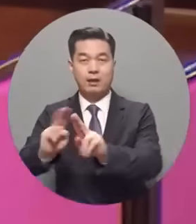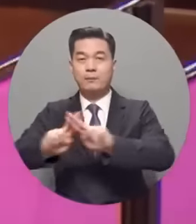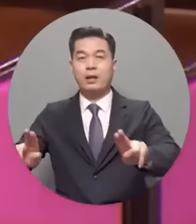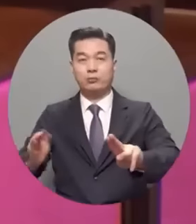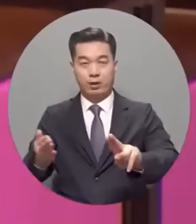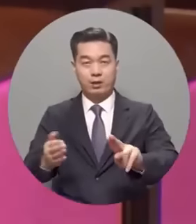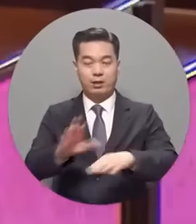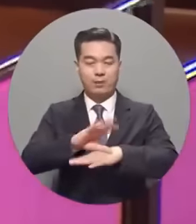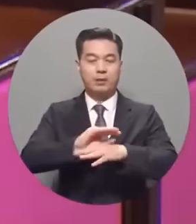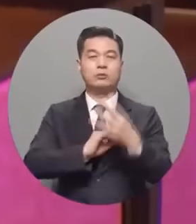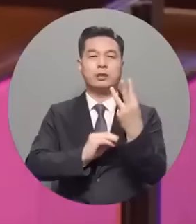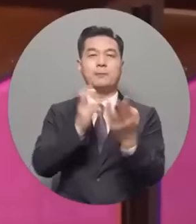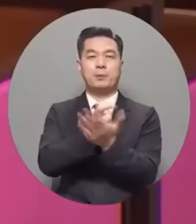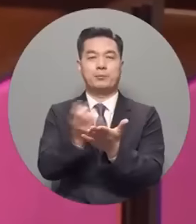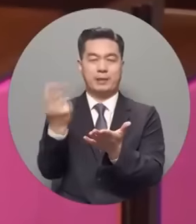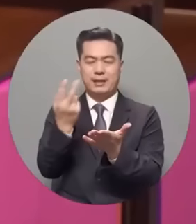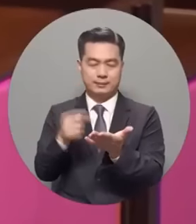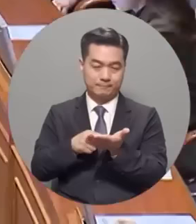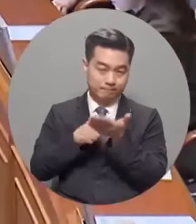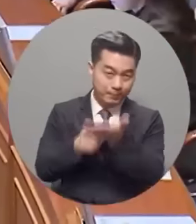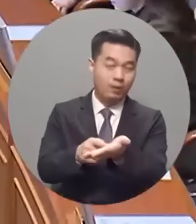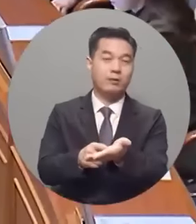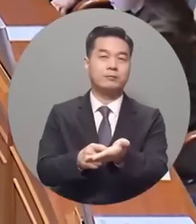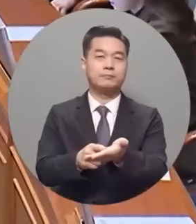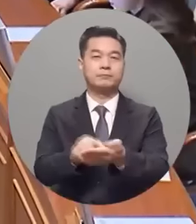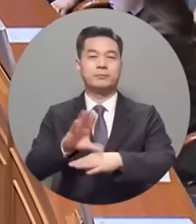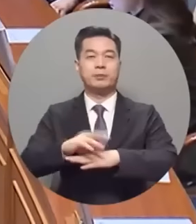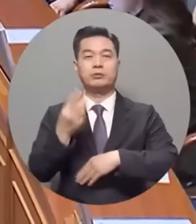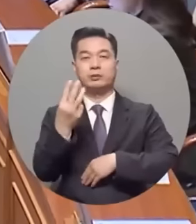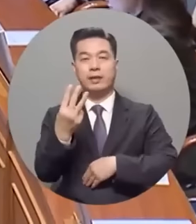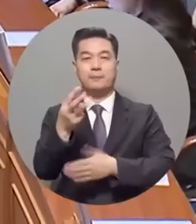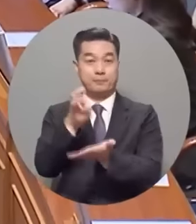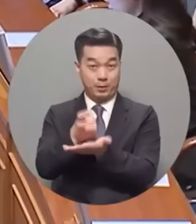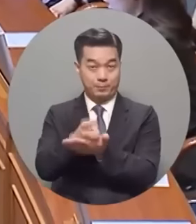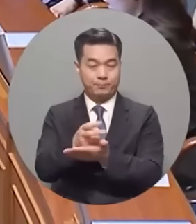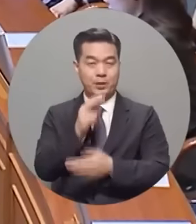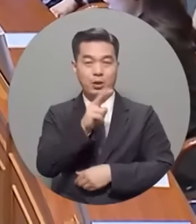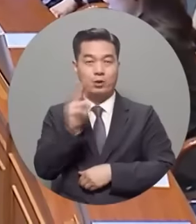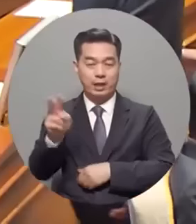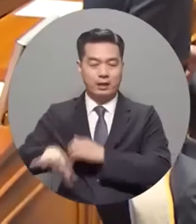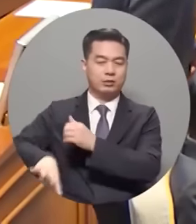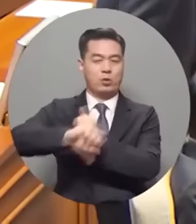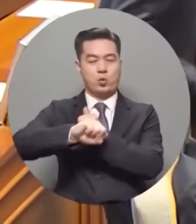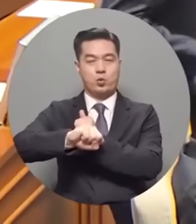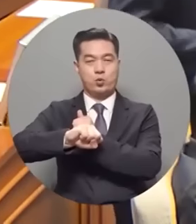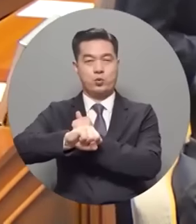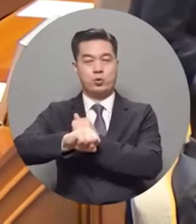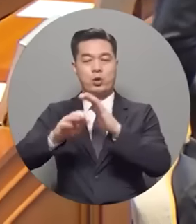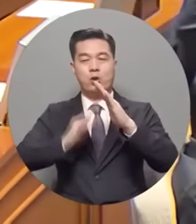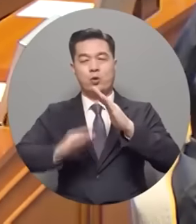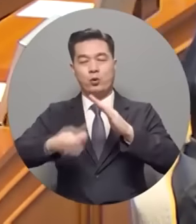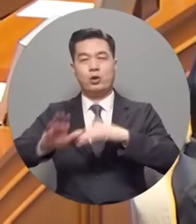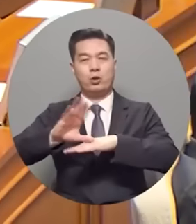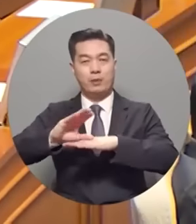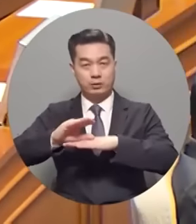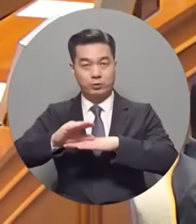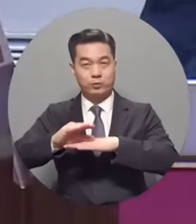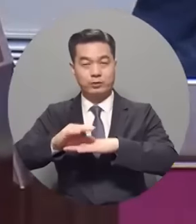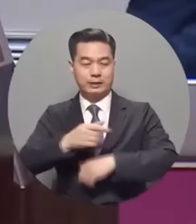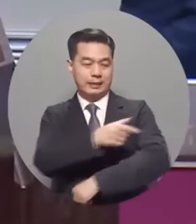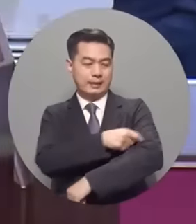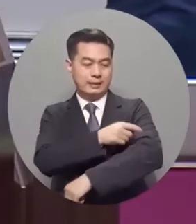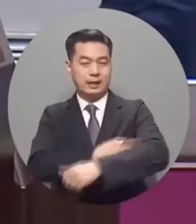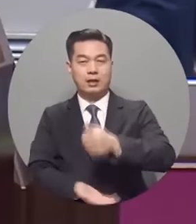3법의 재입법입니다. 방송 3법은 그동안 여야가 독점해온 공영방송의 이사 추천권을 관련